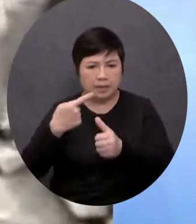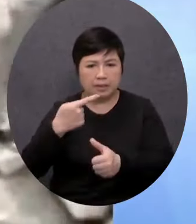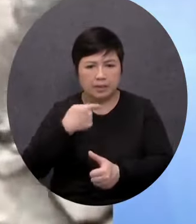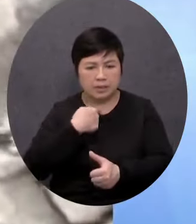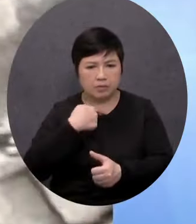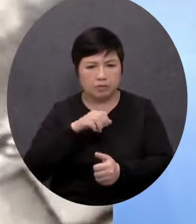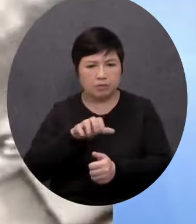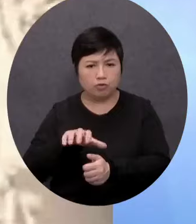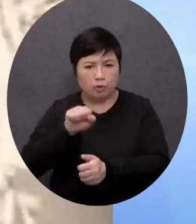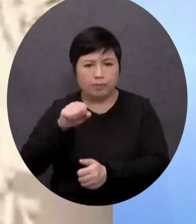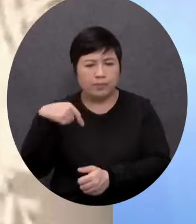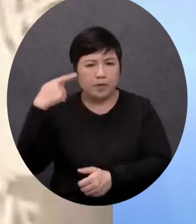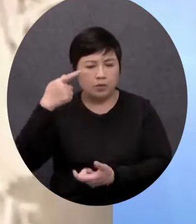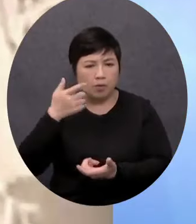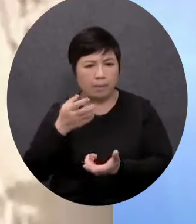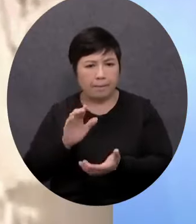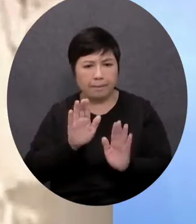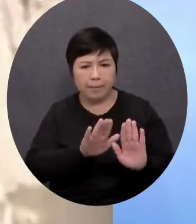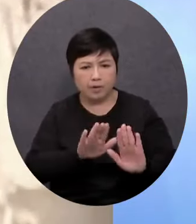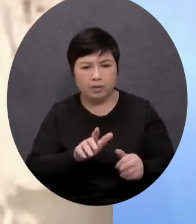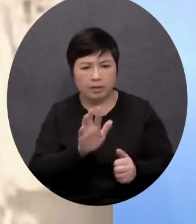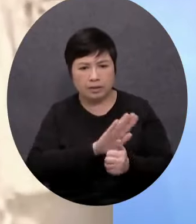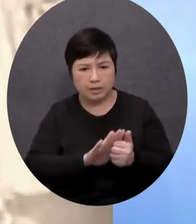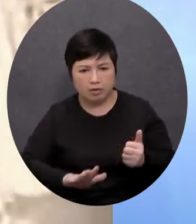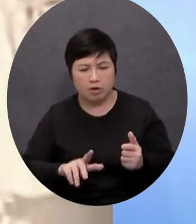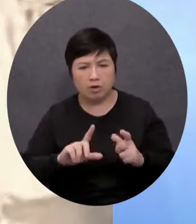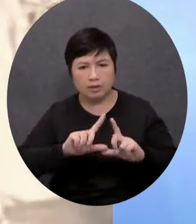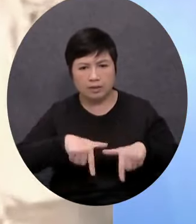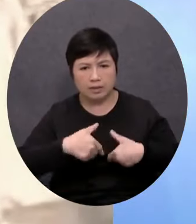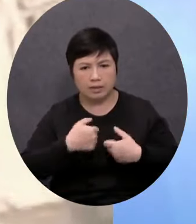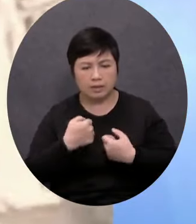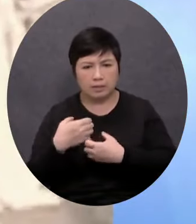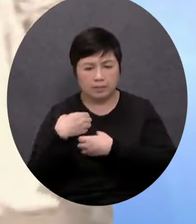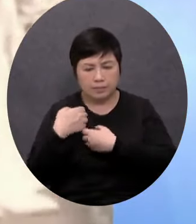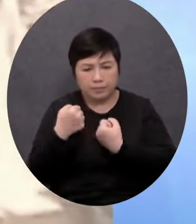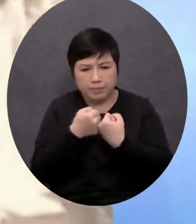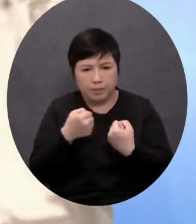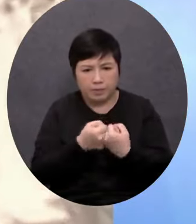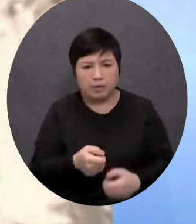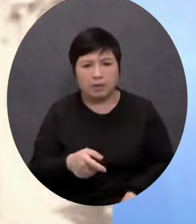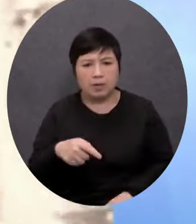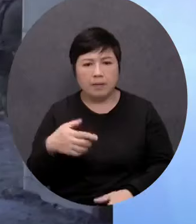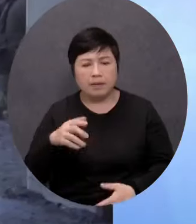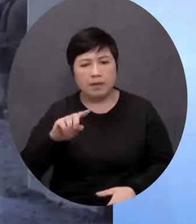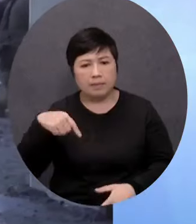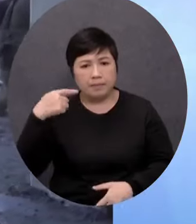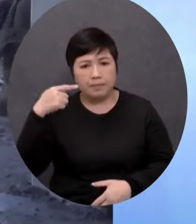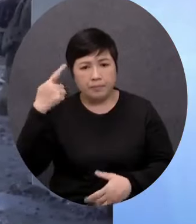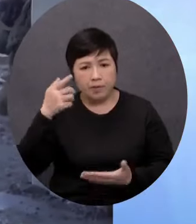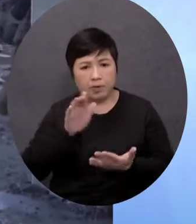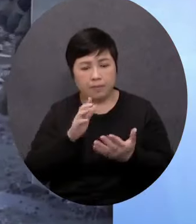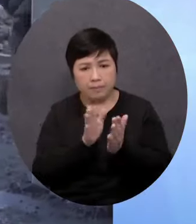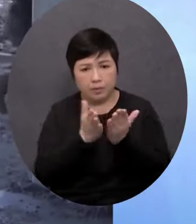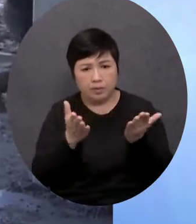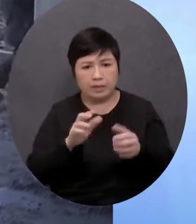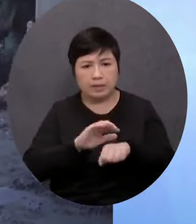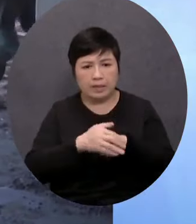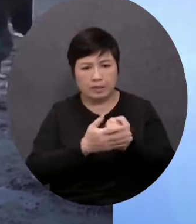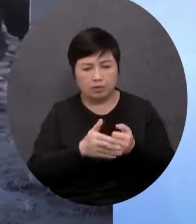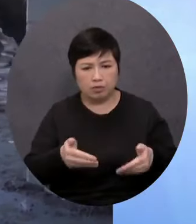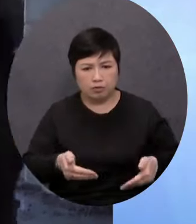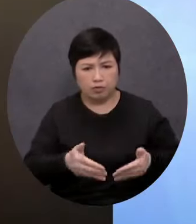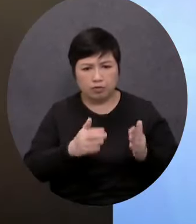用美国的援助来影响以色列的军事行动。不過，《華盛頓郵報》報導，在世界中央廚房車隊